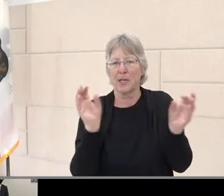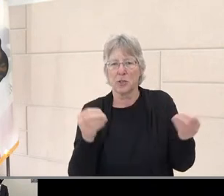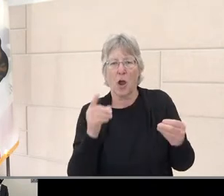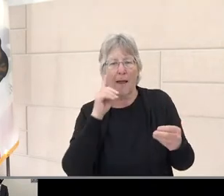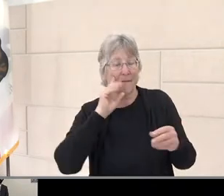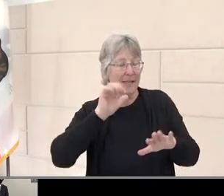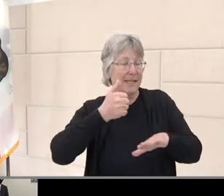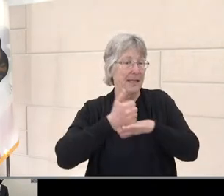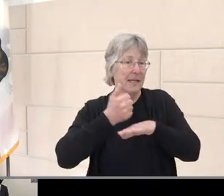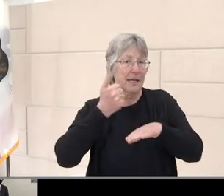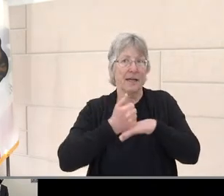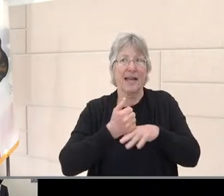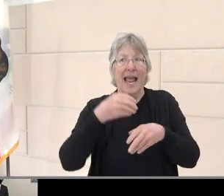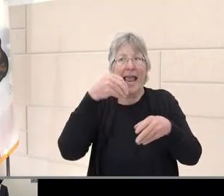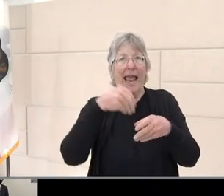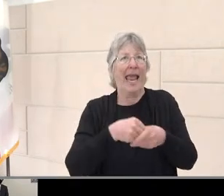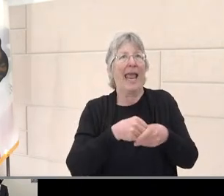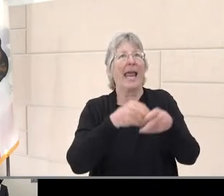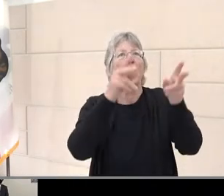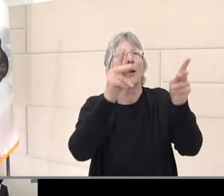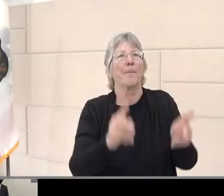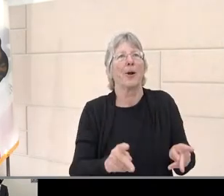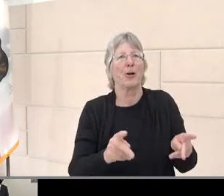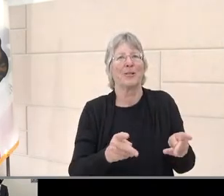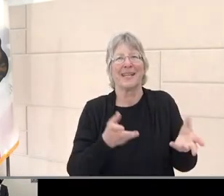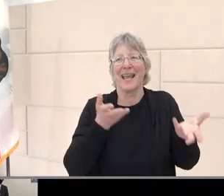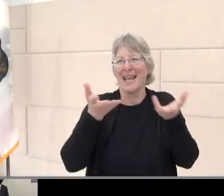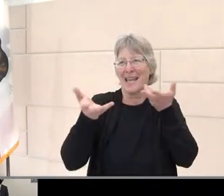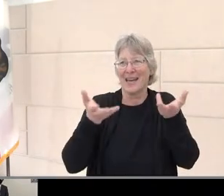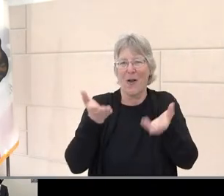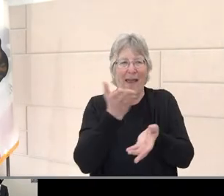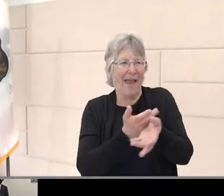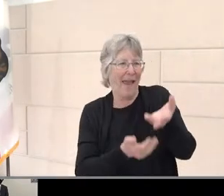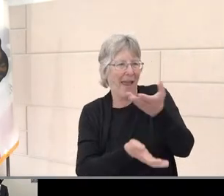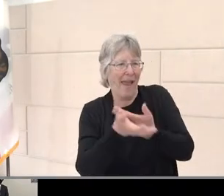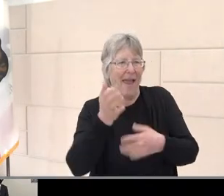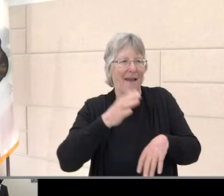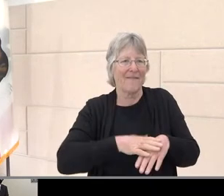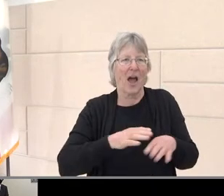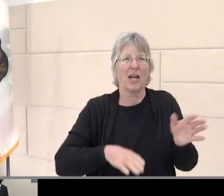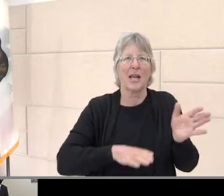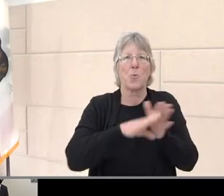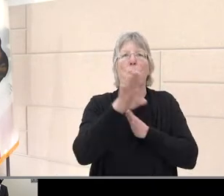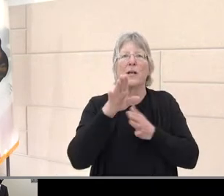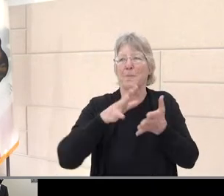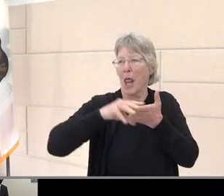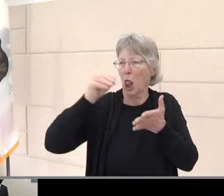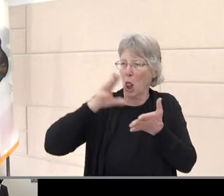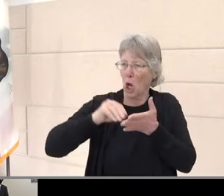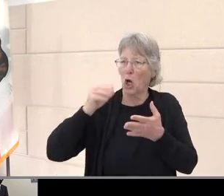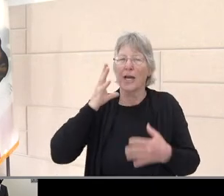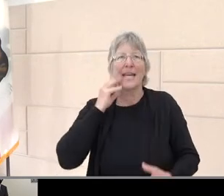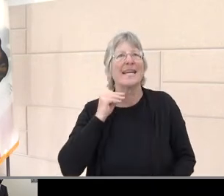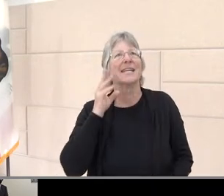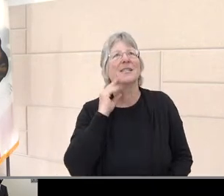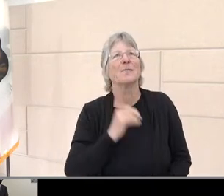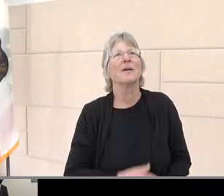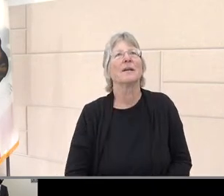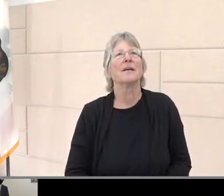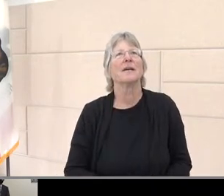OCIPD បានធ្វើជាកម្មវិធីឲ្យមានការបង្ហាត់ដោយផ្ទាល់